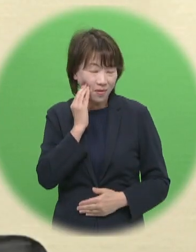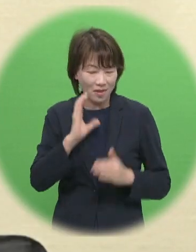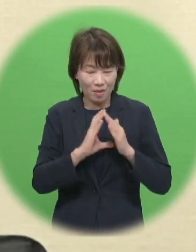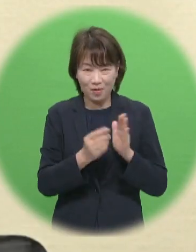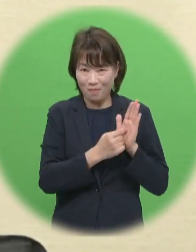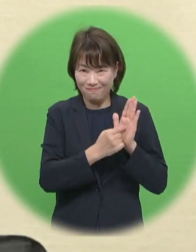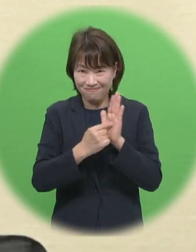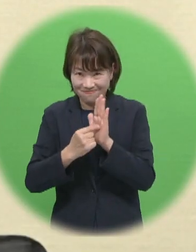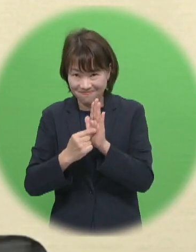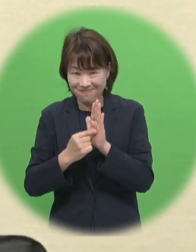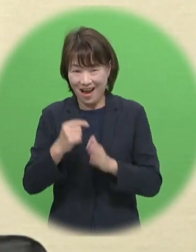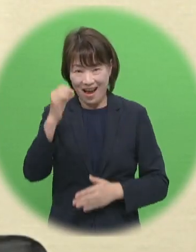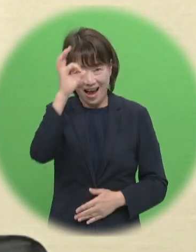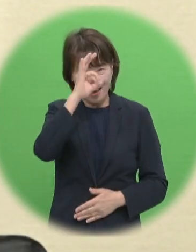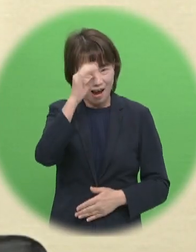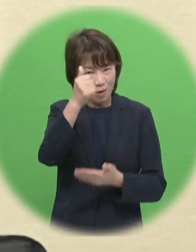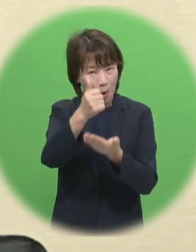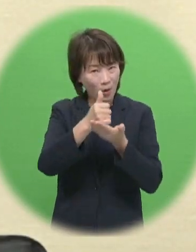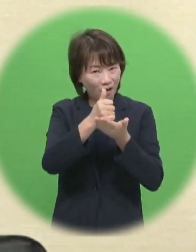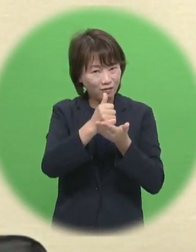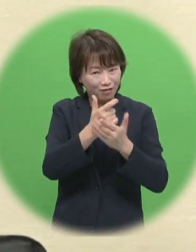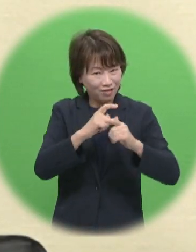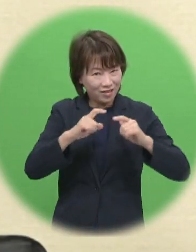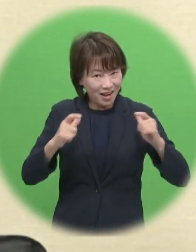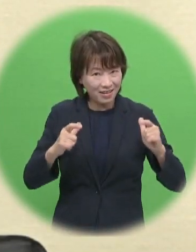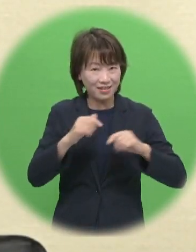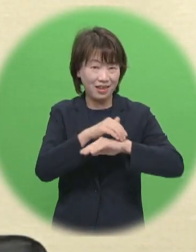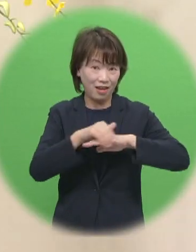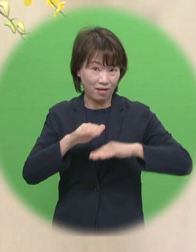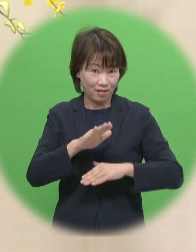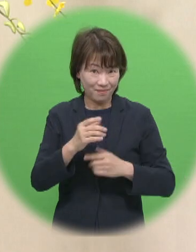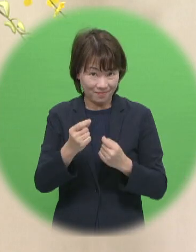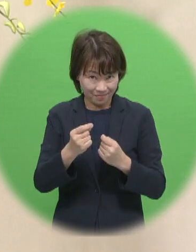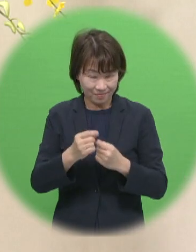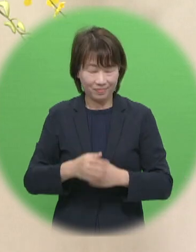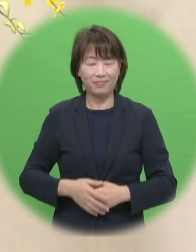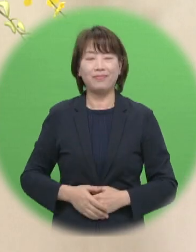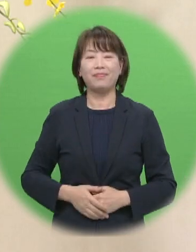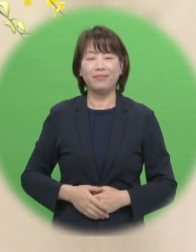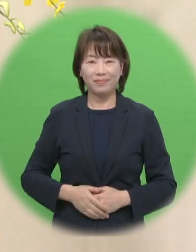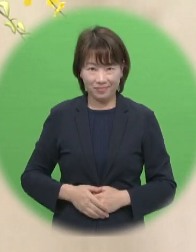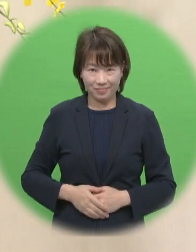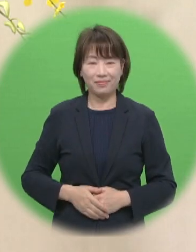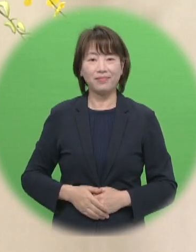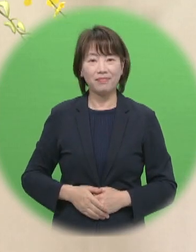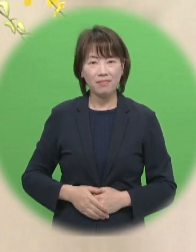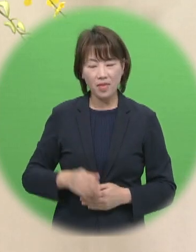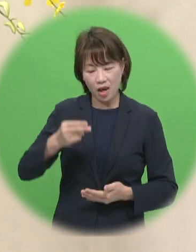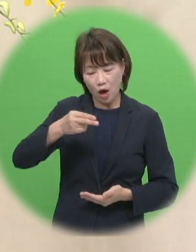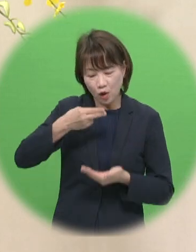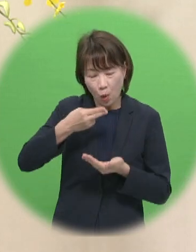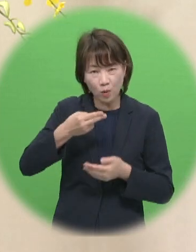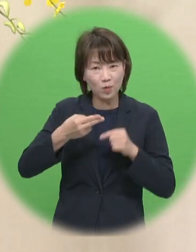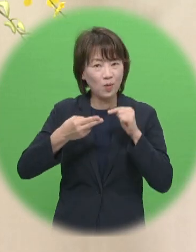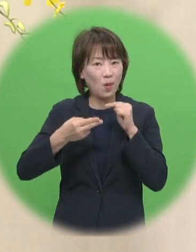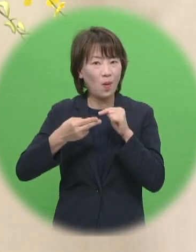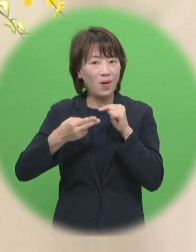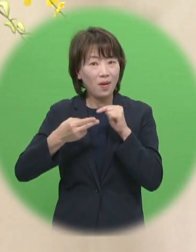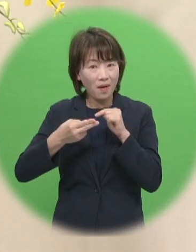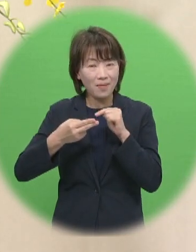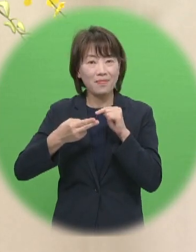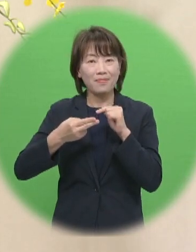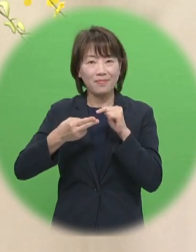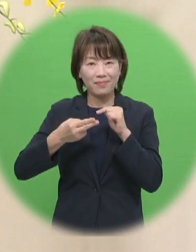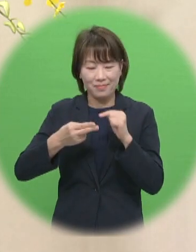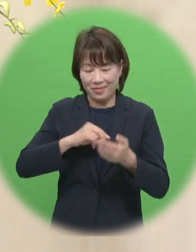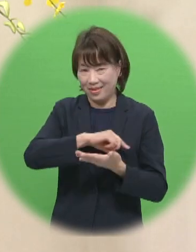じて観光客を増やしていこうという取り組み、知事されてますよね。 そもそもですね、食というのは、ある